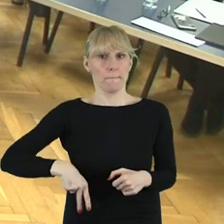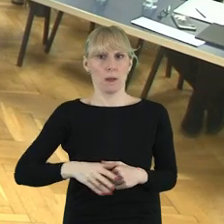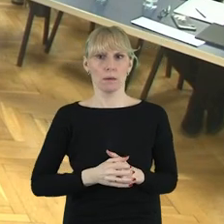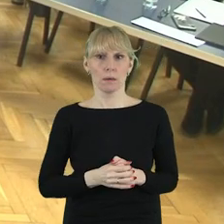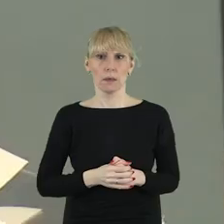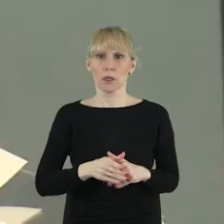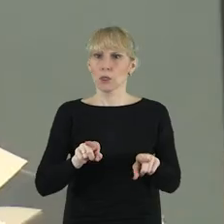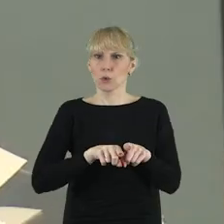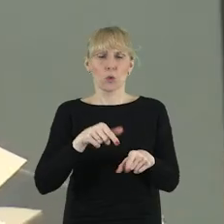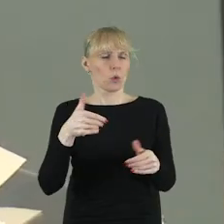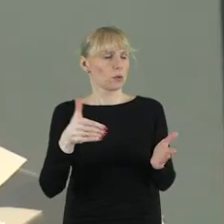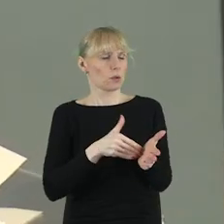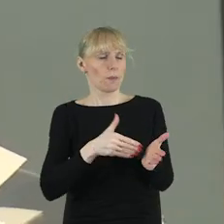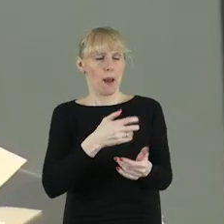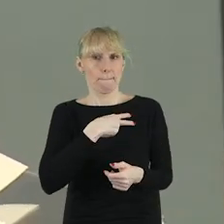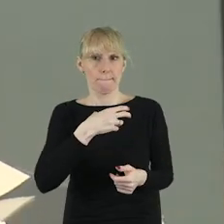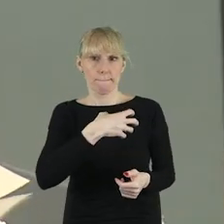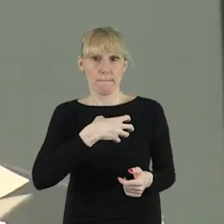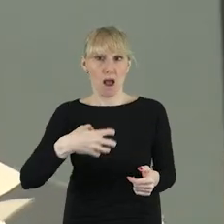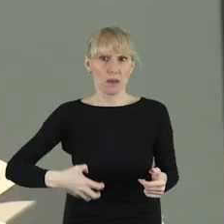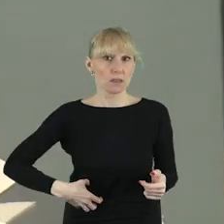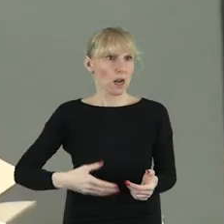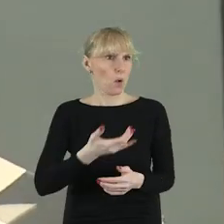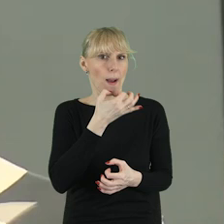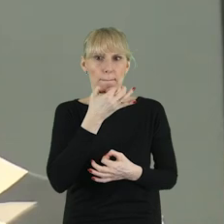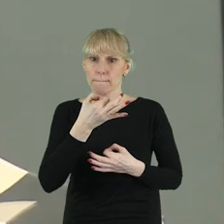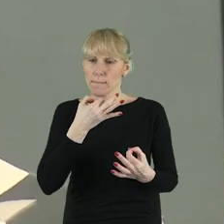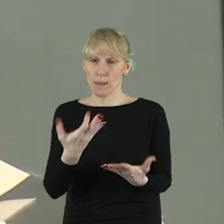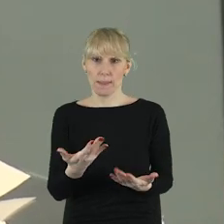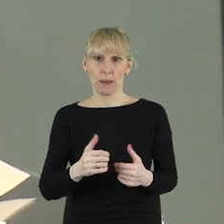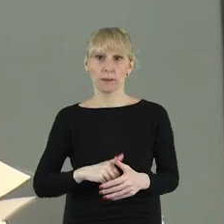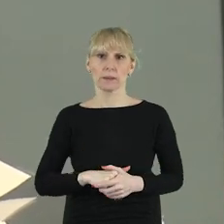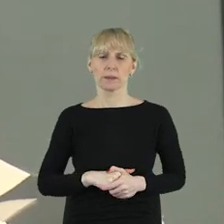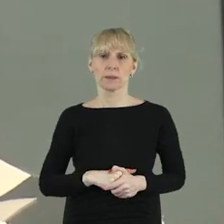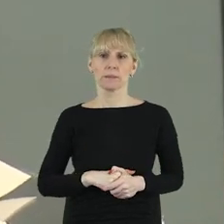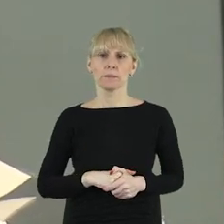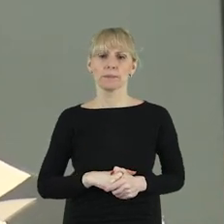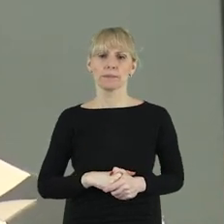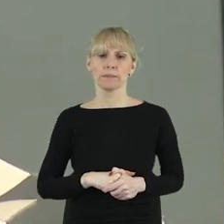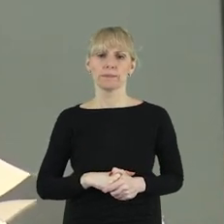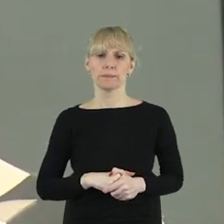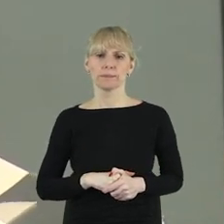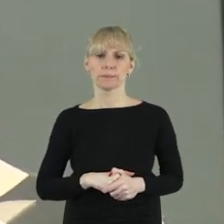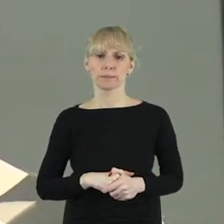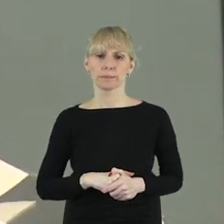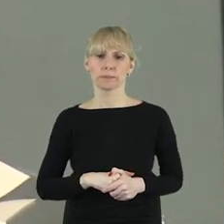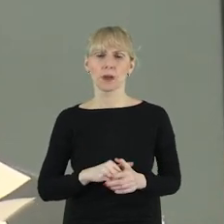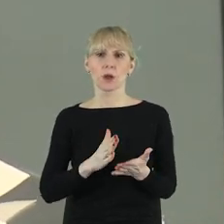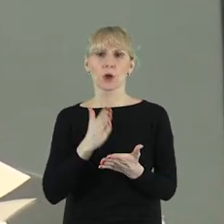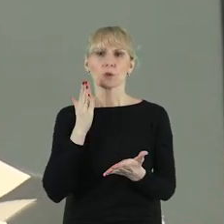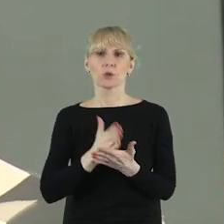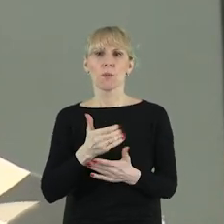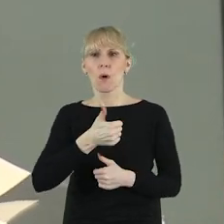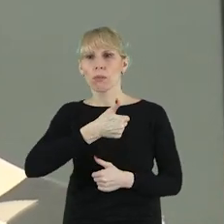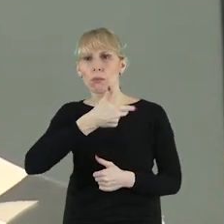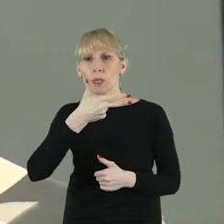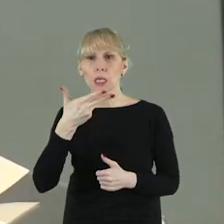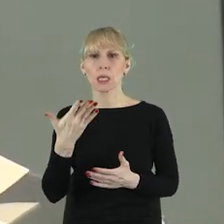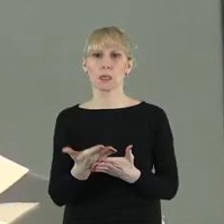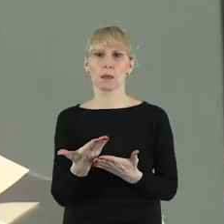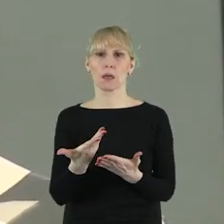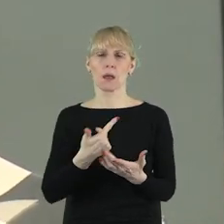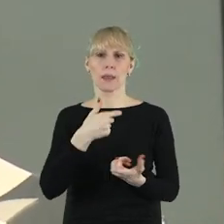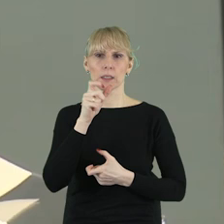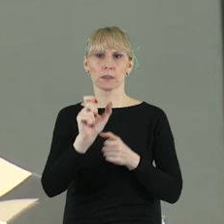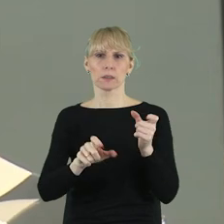Pośpiech w powołaniu tych nowych lokalnych działań był taki, że na spotkanie informacyjne i konsultacyjne przychodzi zwykle po kilka lub kilkanaście